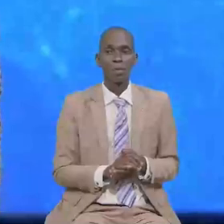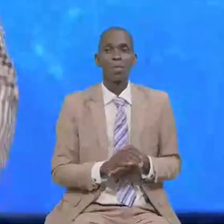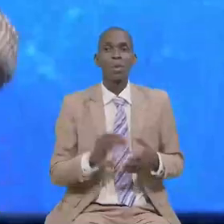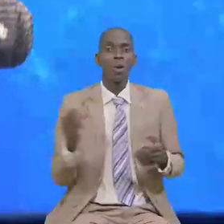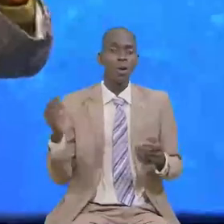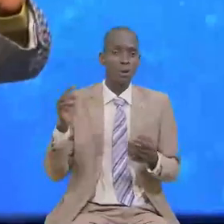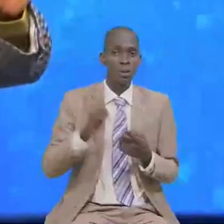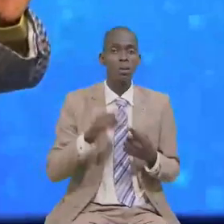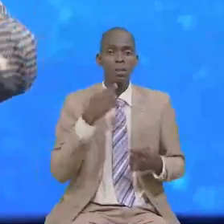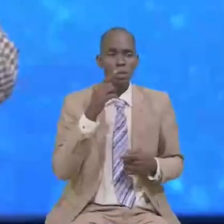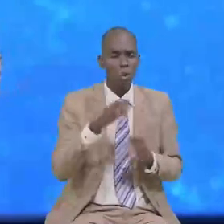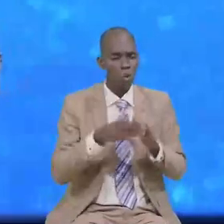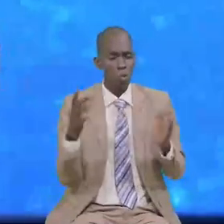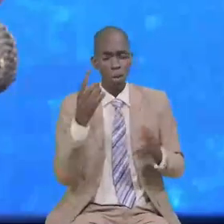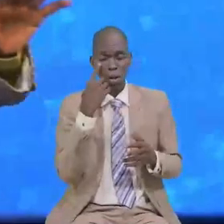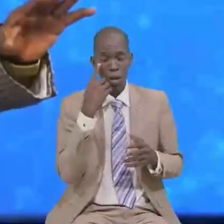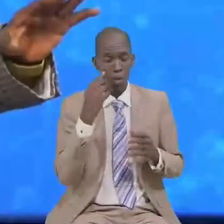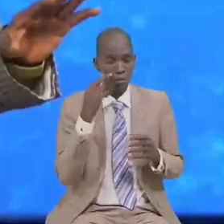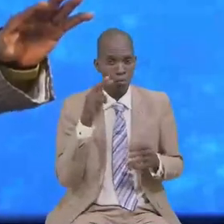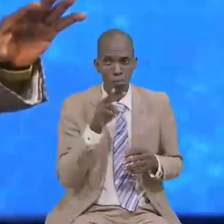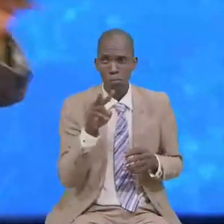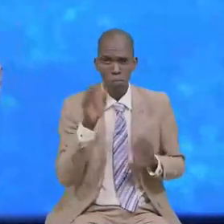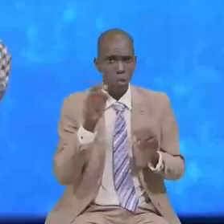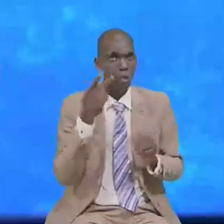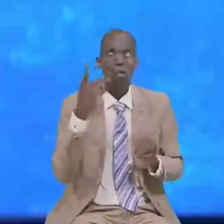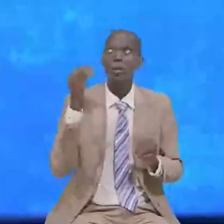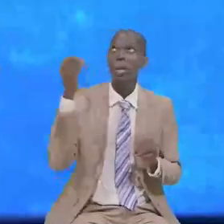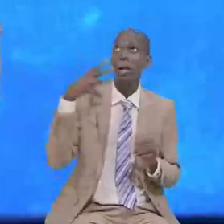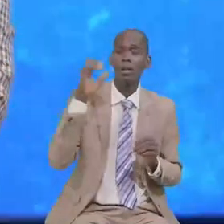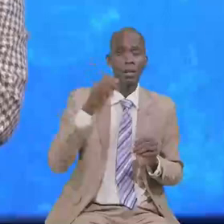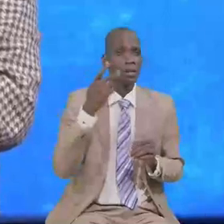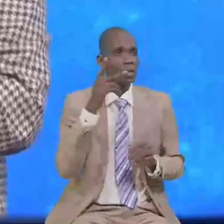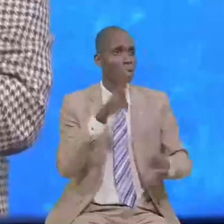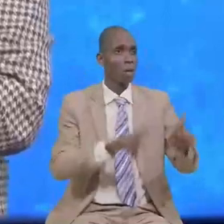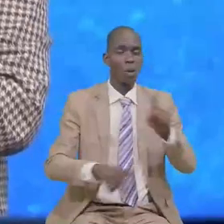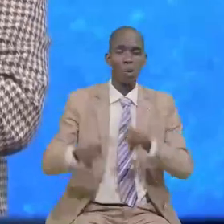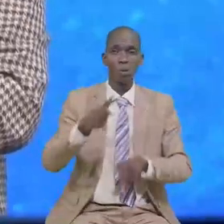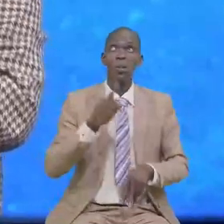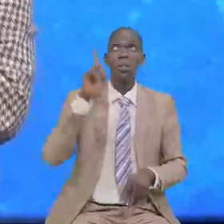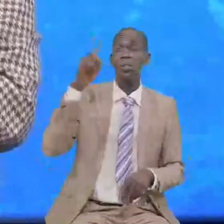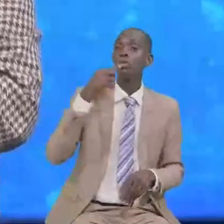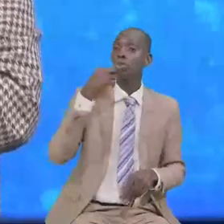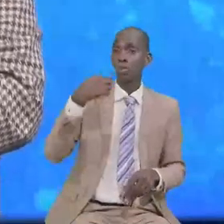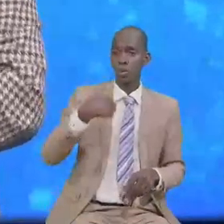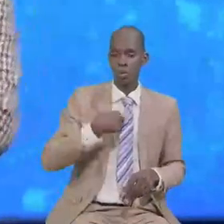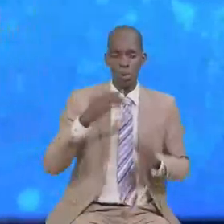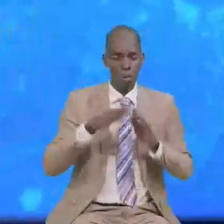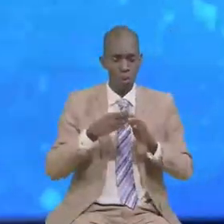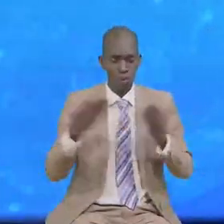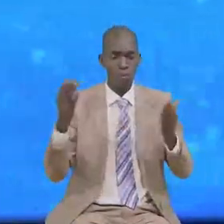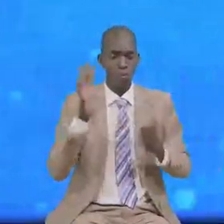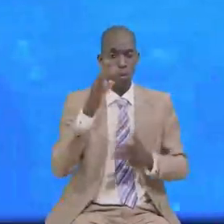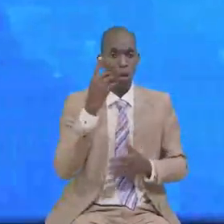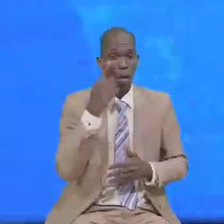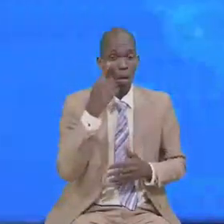Quand il te dit, ouvre les yeux, regarde la lumière, regarde les gens, il me dit, ouvre